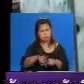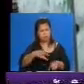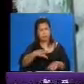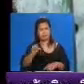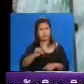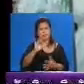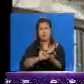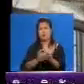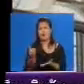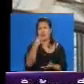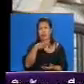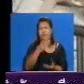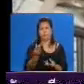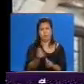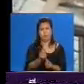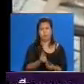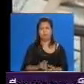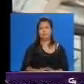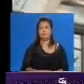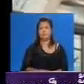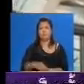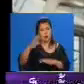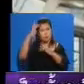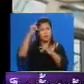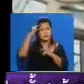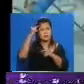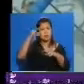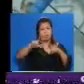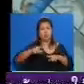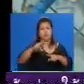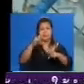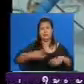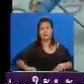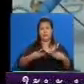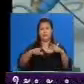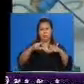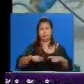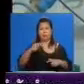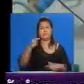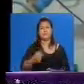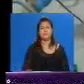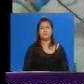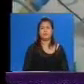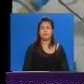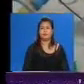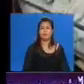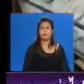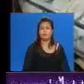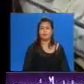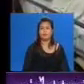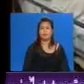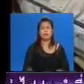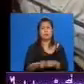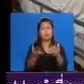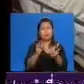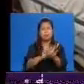อยดีก็ต้องรบได้รบยาแล้ต่หวงว่าจะช่วยลดอาศาคารเสีชีวิลงคุบพถกไดรับยาเร็